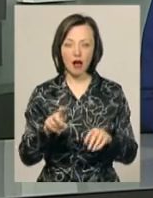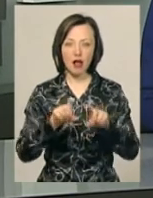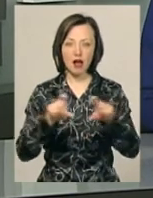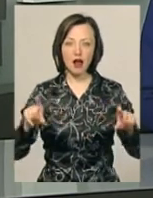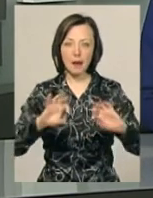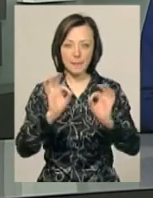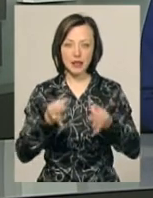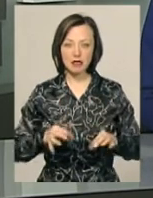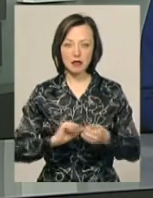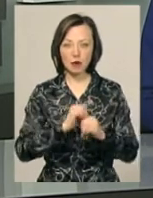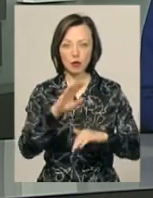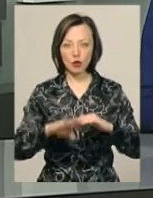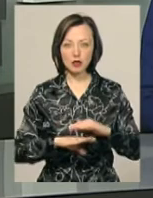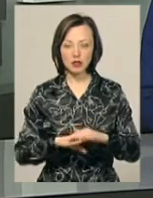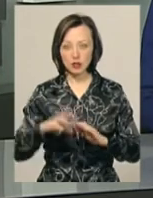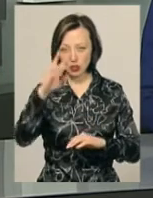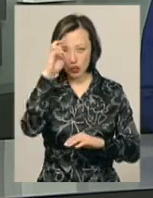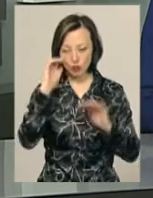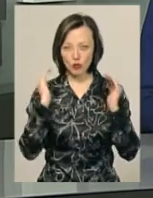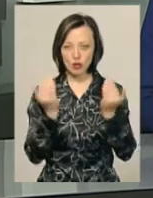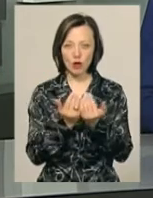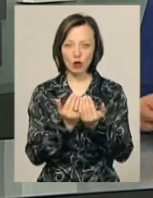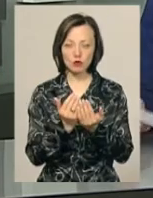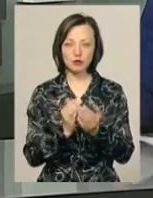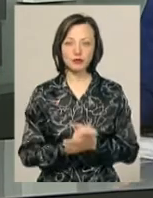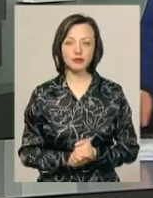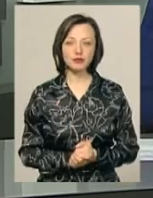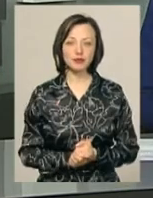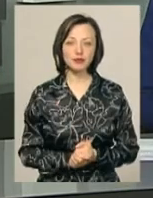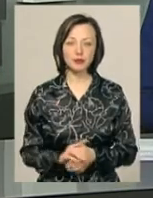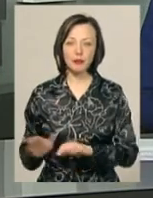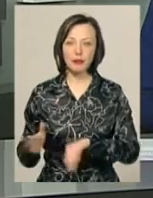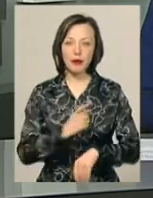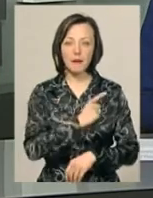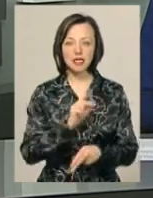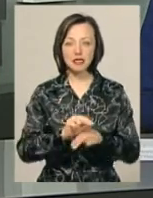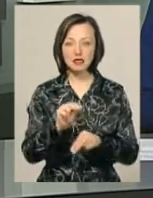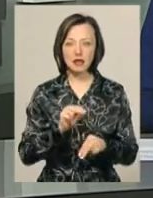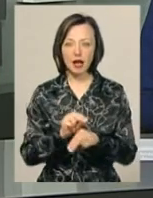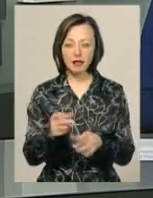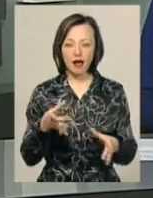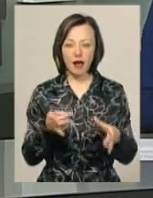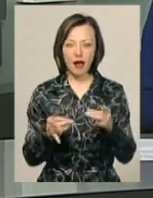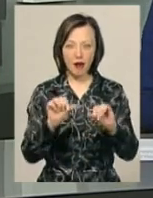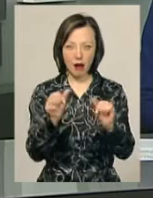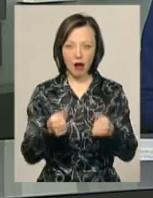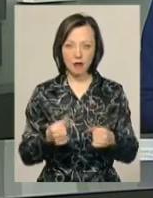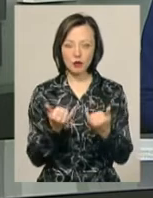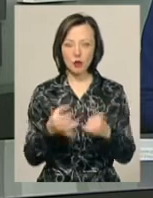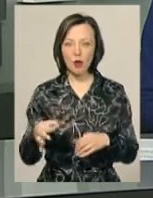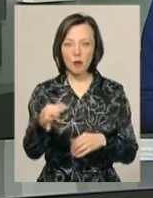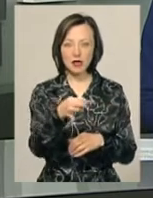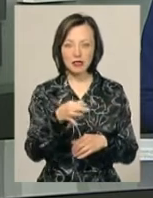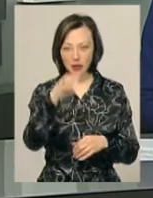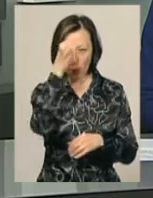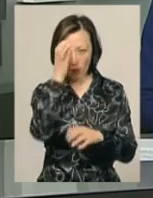мистецтв Кам'янець-Подільського державного історичного музею-заповідника. Майстер-клас із кераміки відбудеться сьогодні в обласній